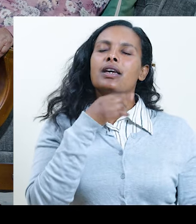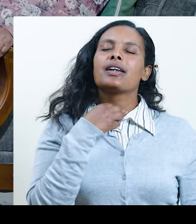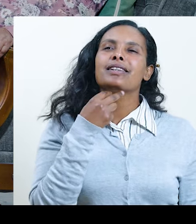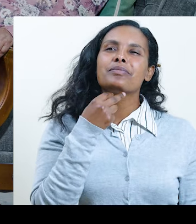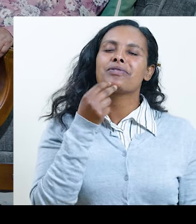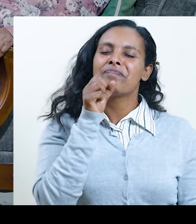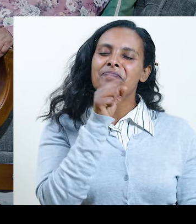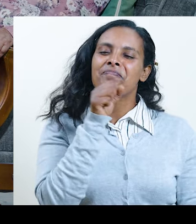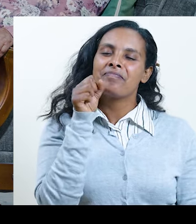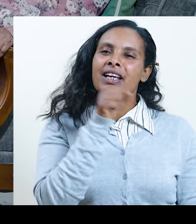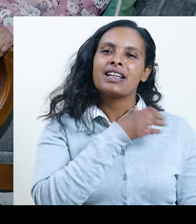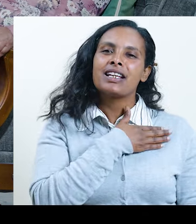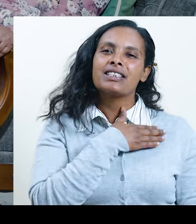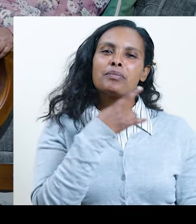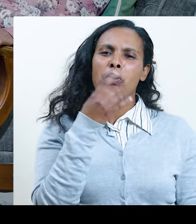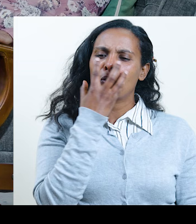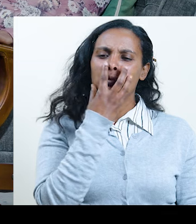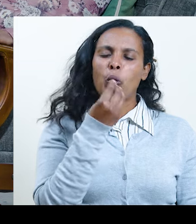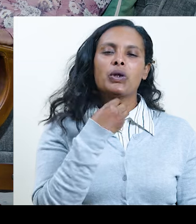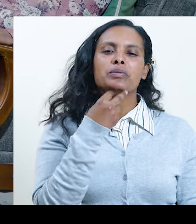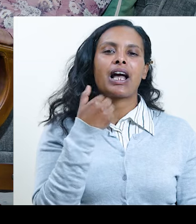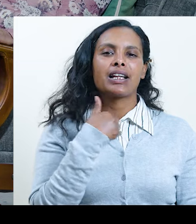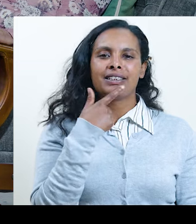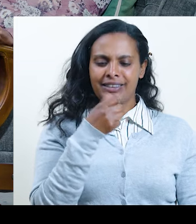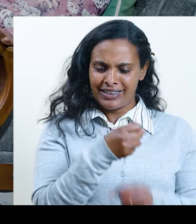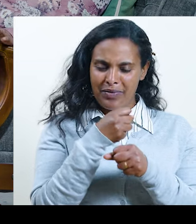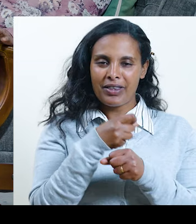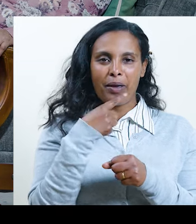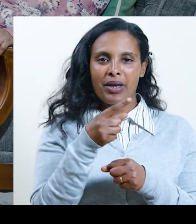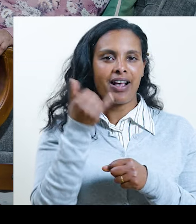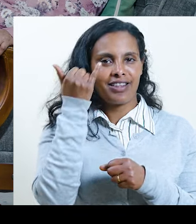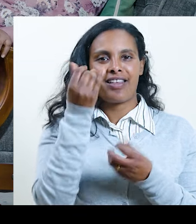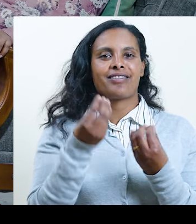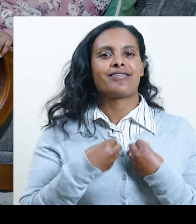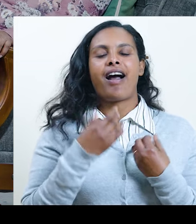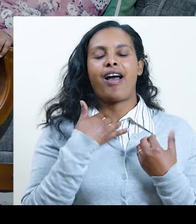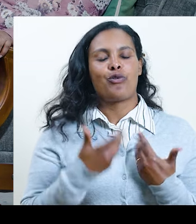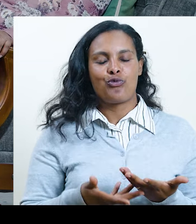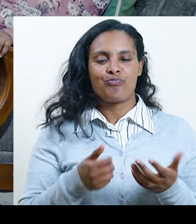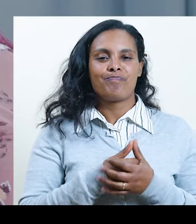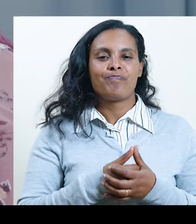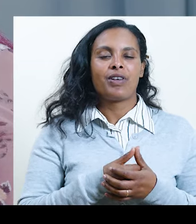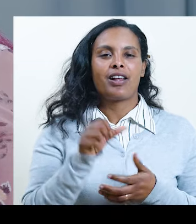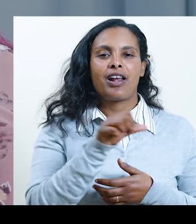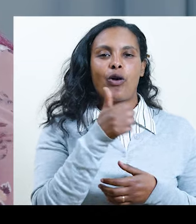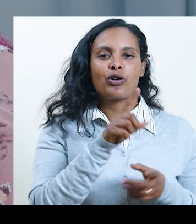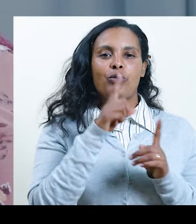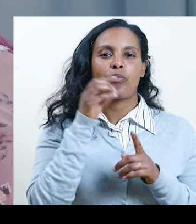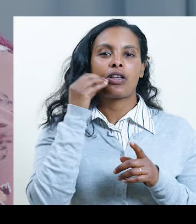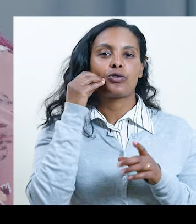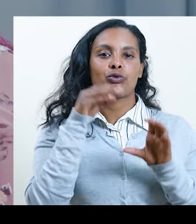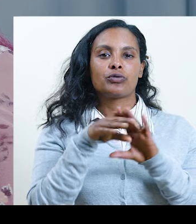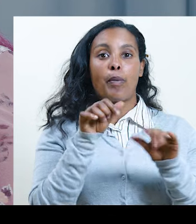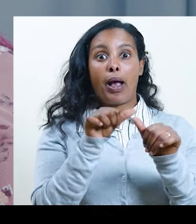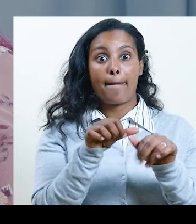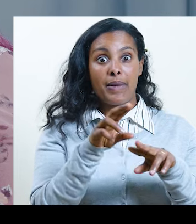ብዬ ሳንጎራጉር ውይ ደስ የሚል ድምጽ አለሽ ሜላት ስሪበት የሚሉኝ ሰዎችም አይጠፉ። ሌላው ደግሞ